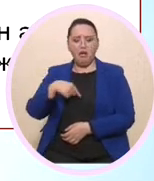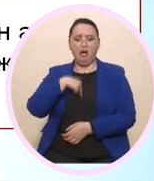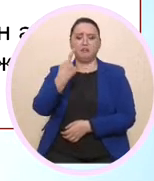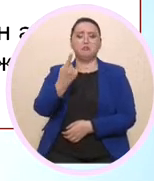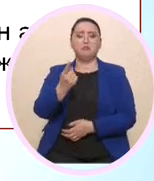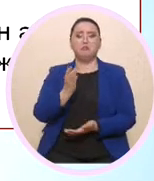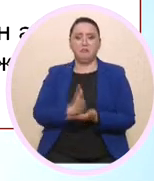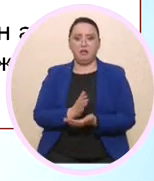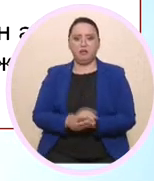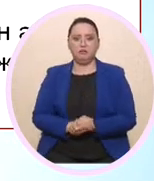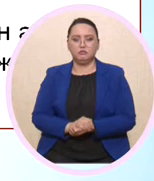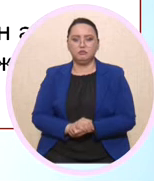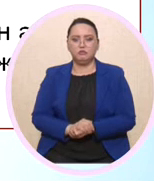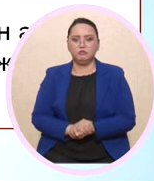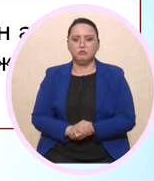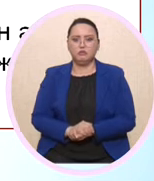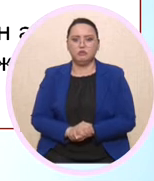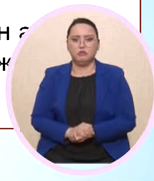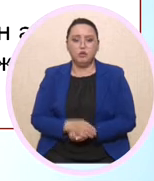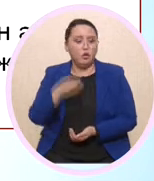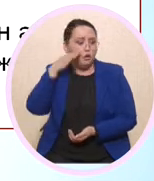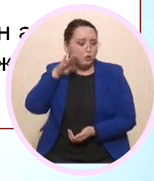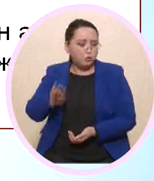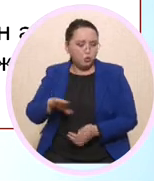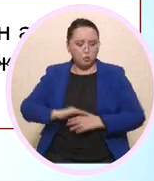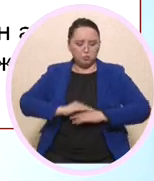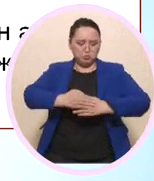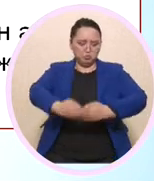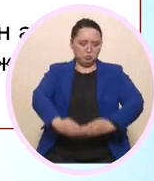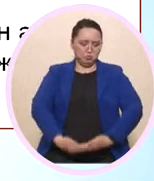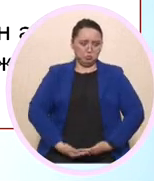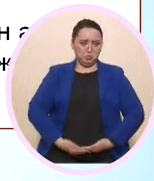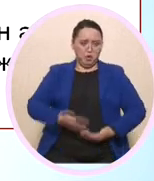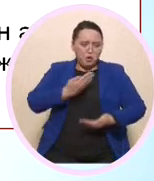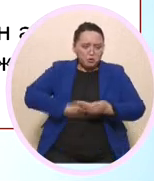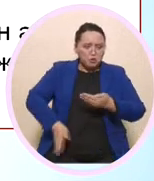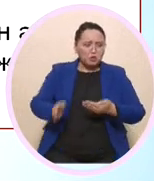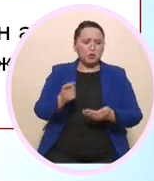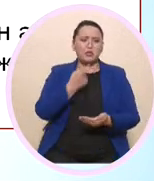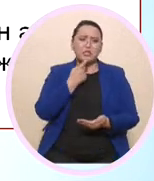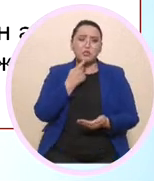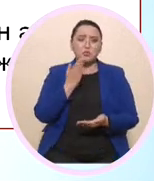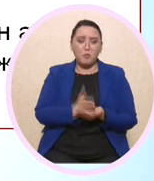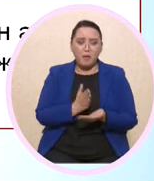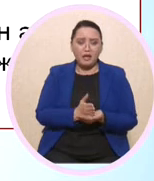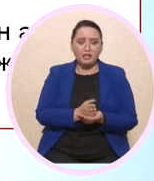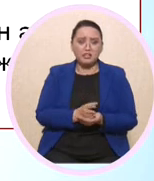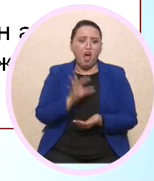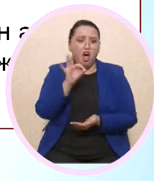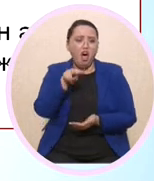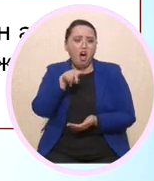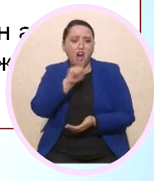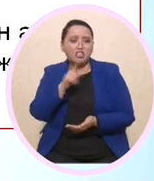Дүүн бие давхар өнөө маргаашгүй амарчих гээд явж байхад дүүгээ бодлогүй олзны араас явж шүү дээ